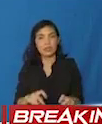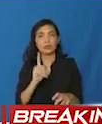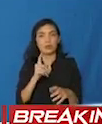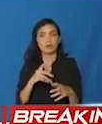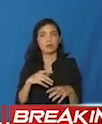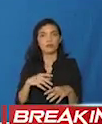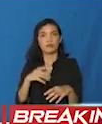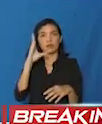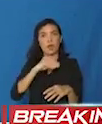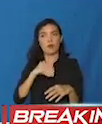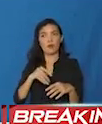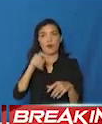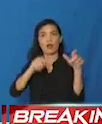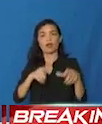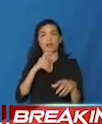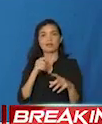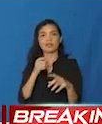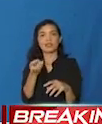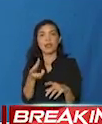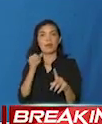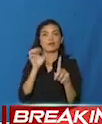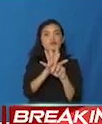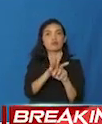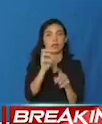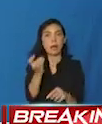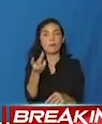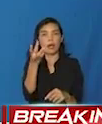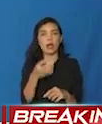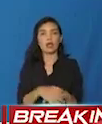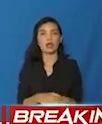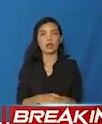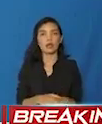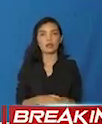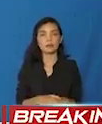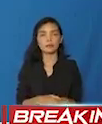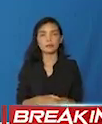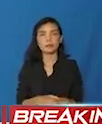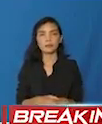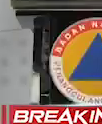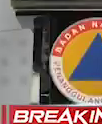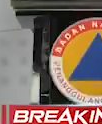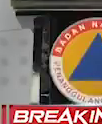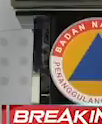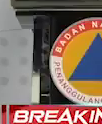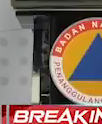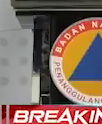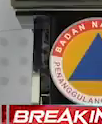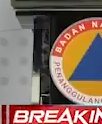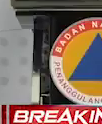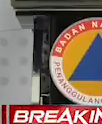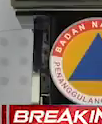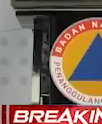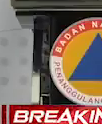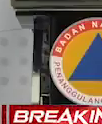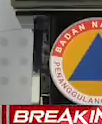yang sensitif untuk rentan terinfeksi kofit 19 ini